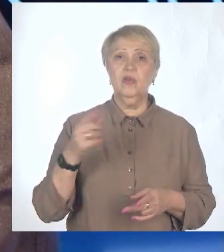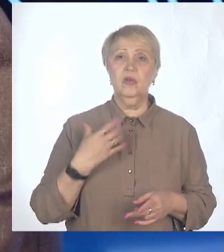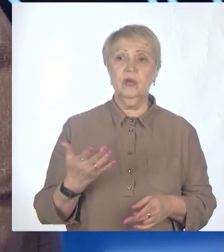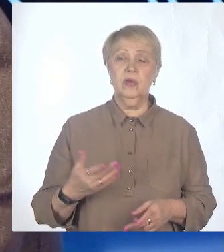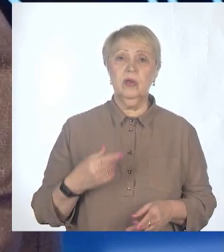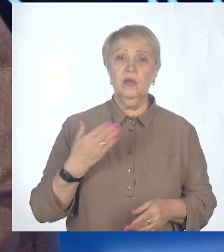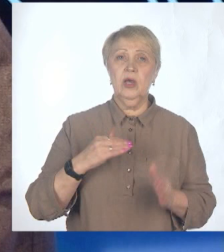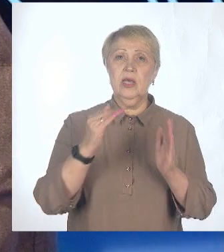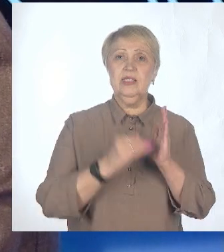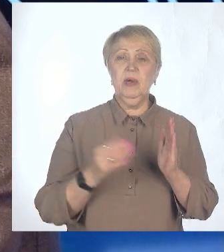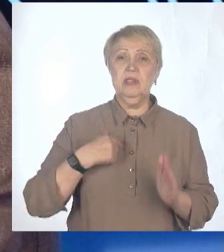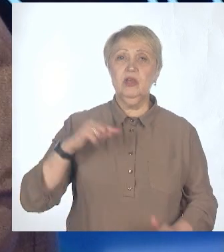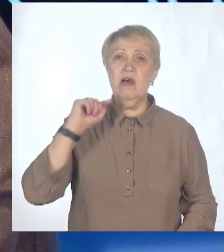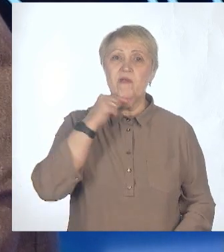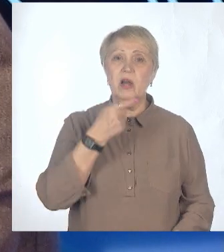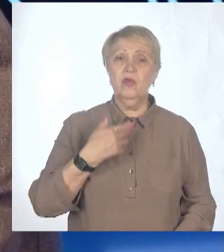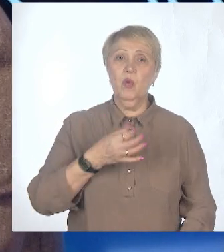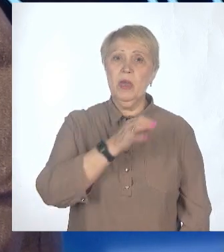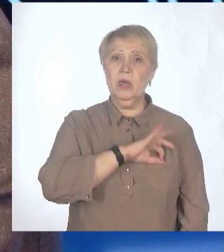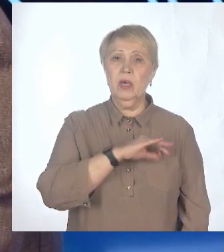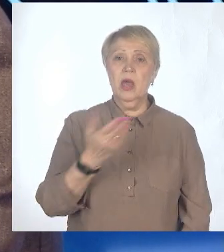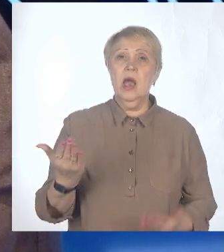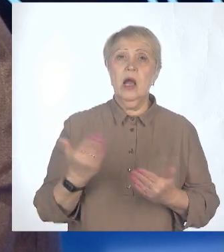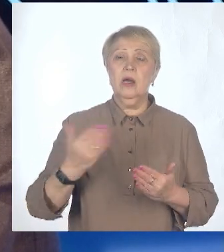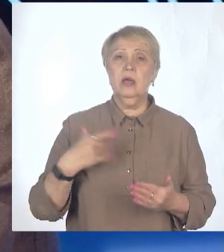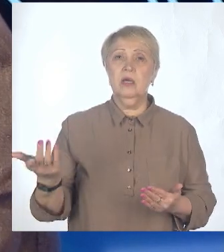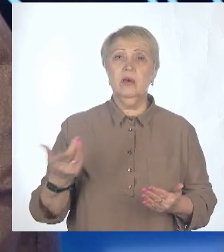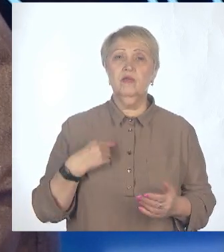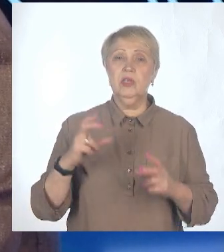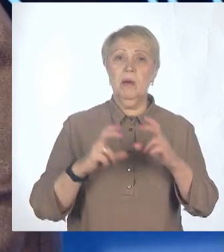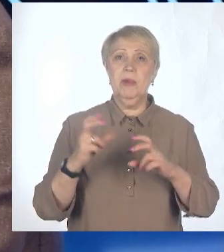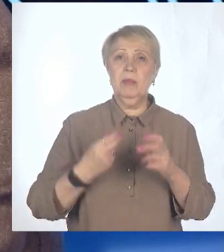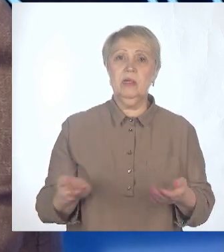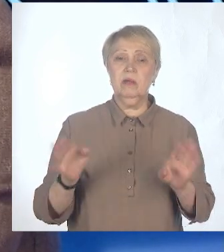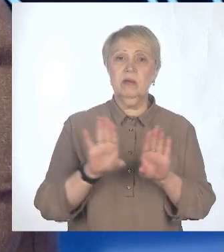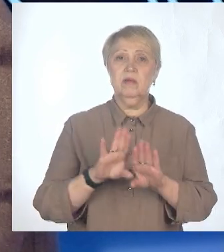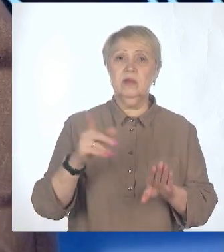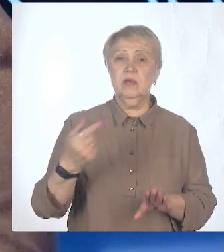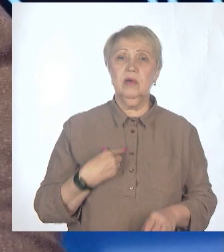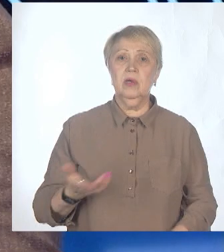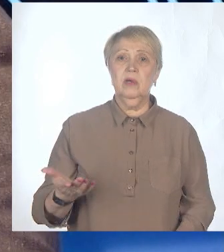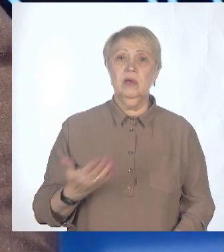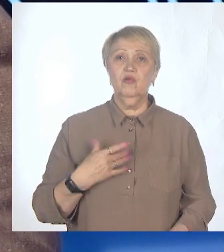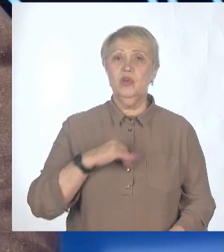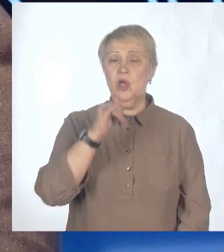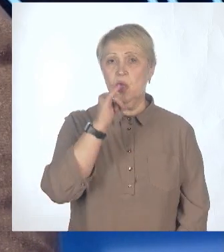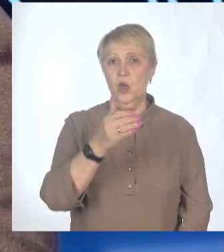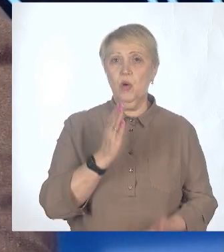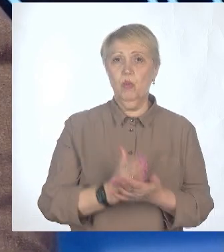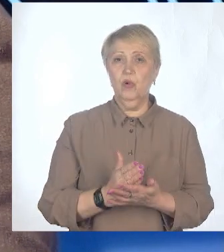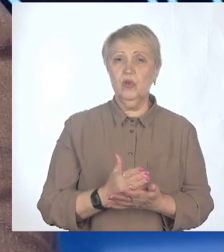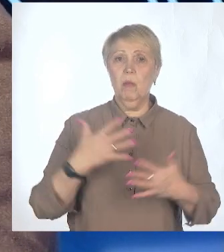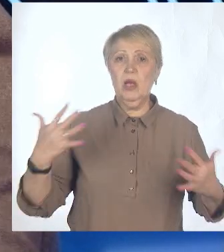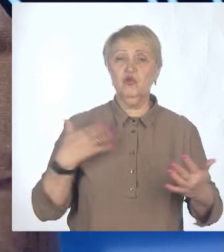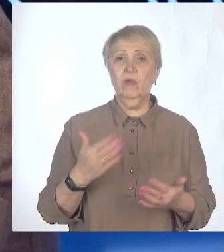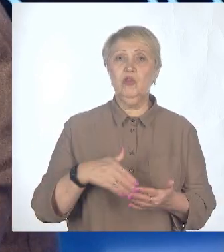спад в экономике, и, возможно, какие-то предприятия позакрываются, и вроде бы как не будет такого большого предложения рабочих